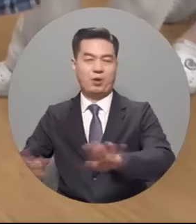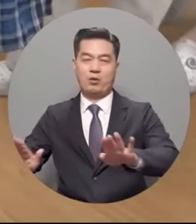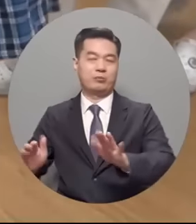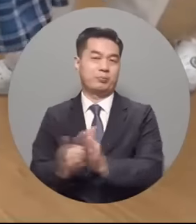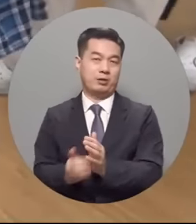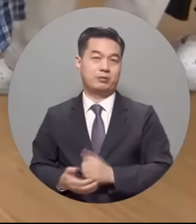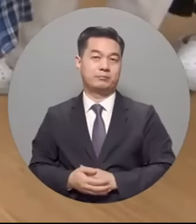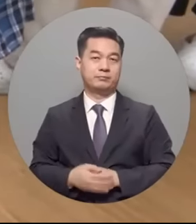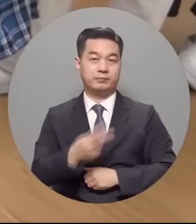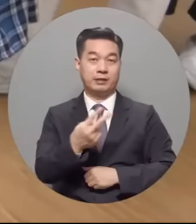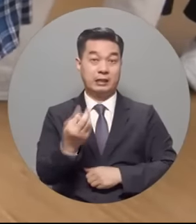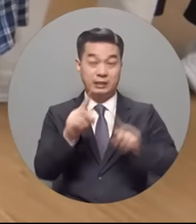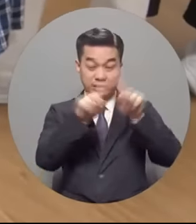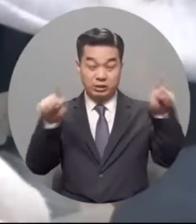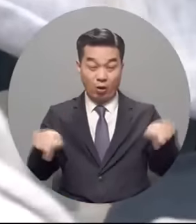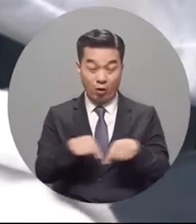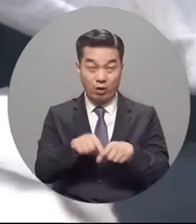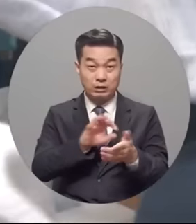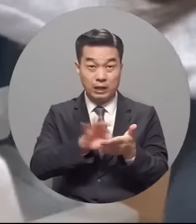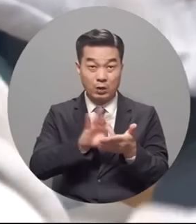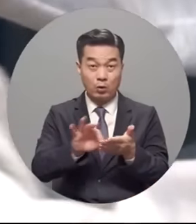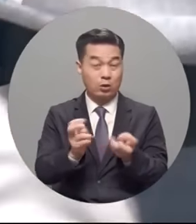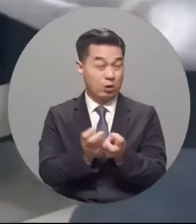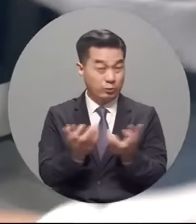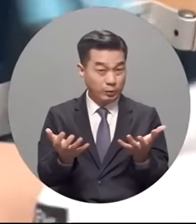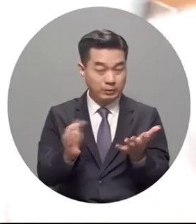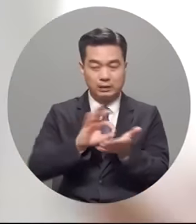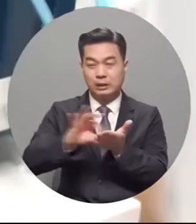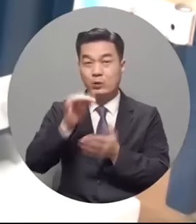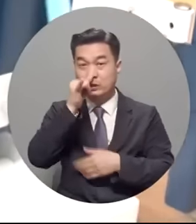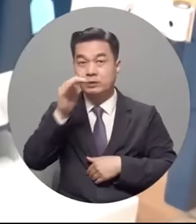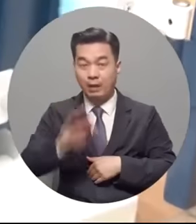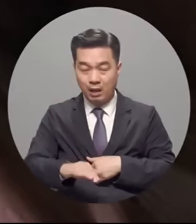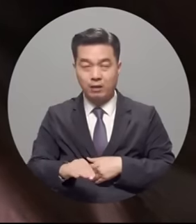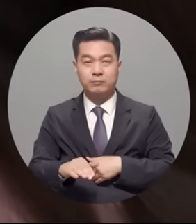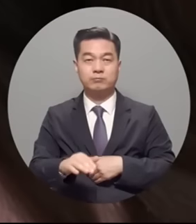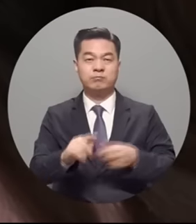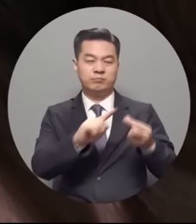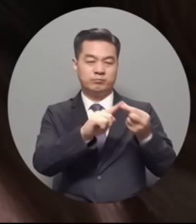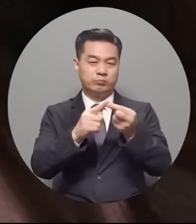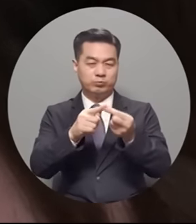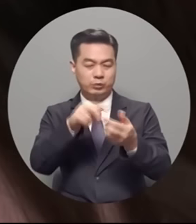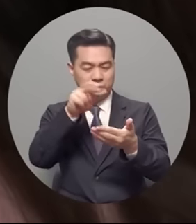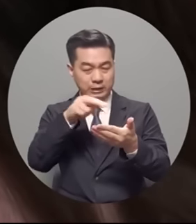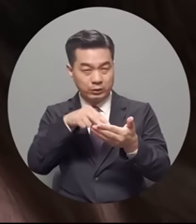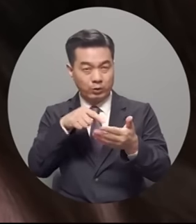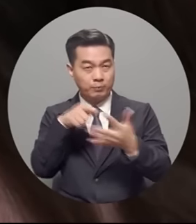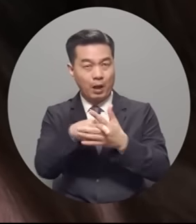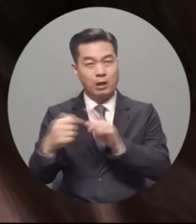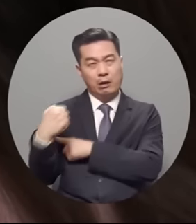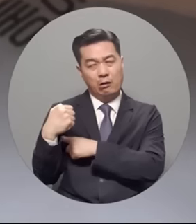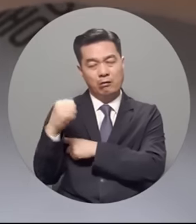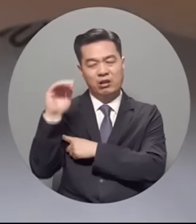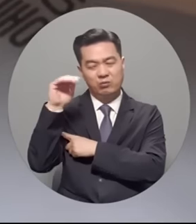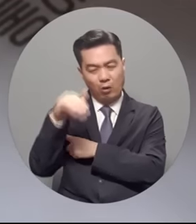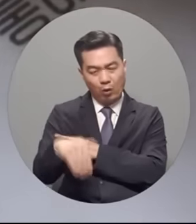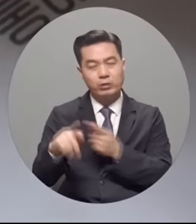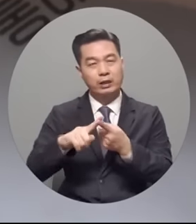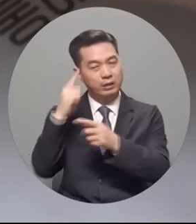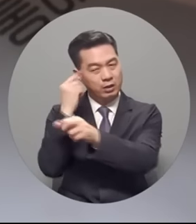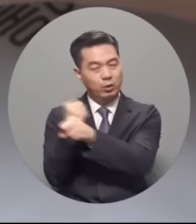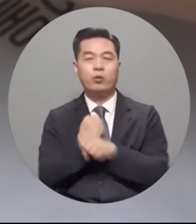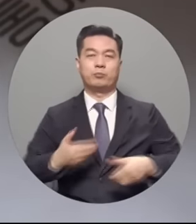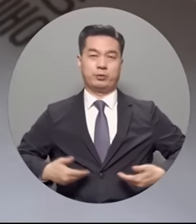기기를 활용하는 추세를 거스를 순 없지만 문해력과 학업 성취도에 미칠 영향은 장기적인 연구가 필요해 보입니다. MBC